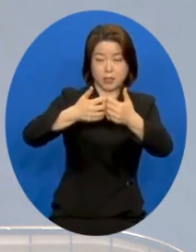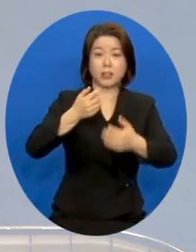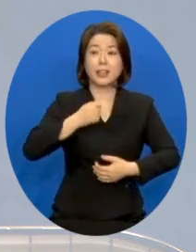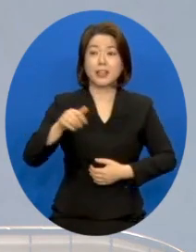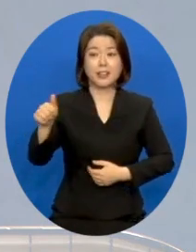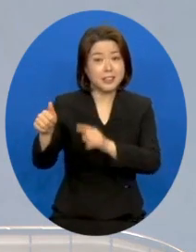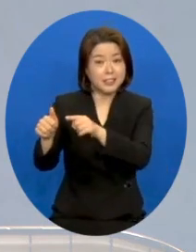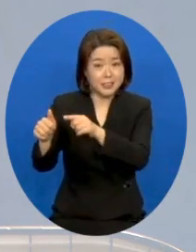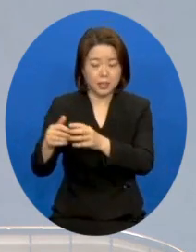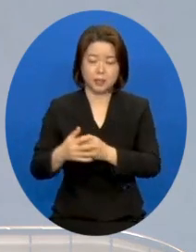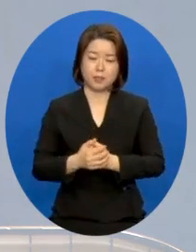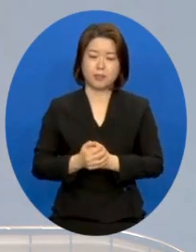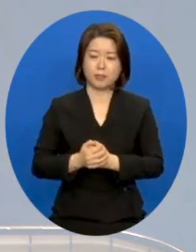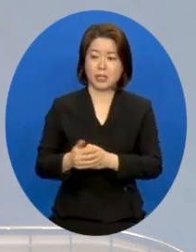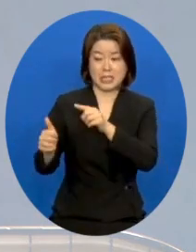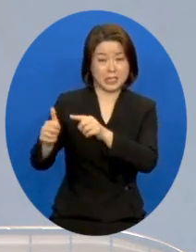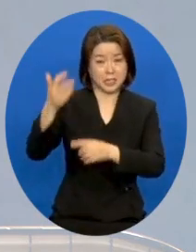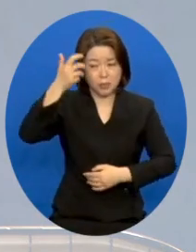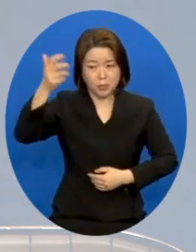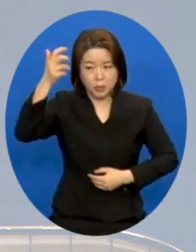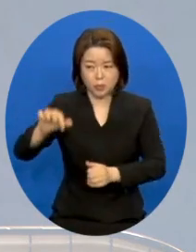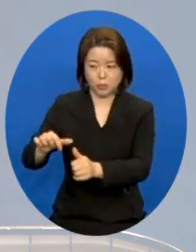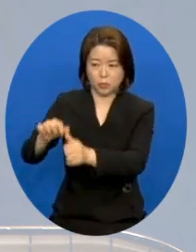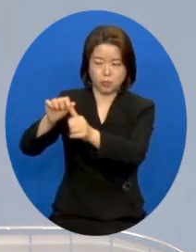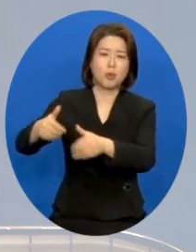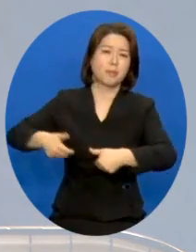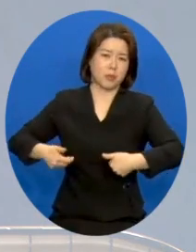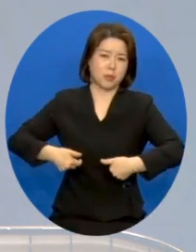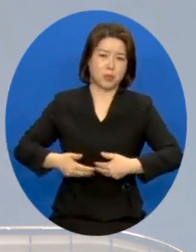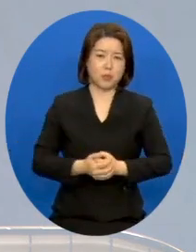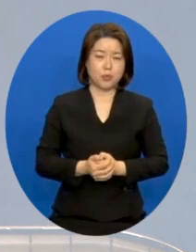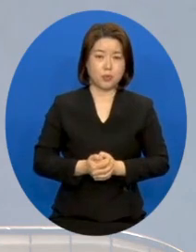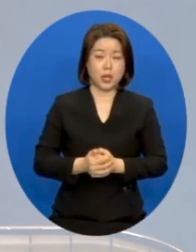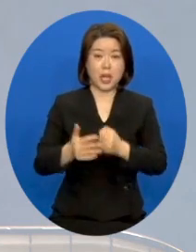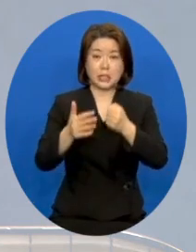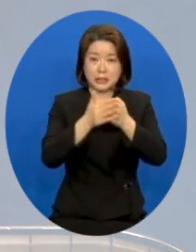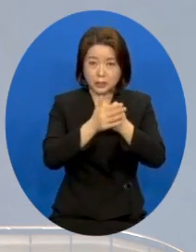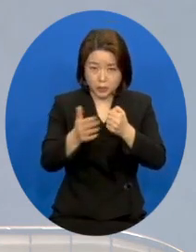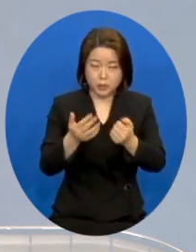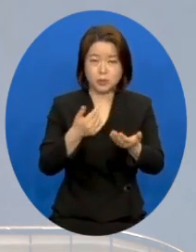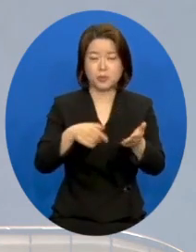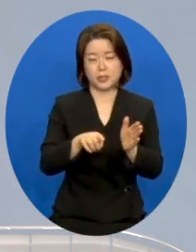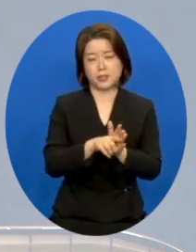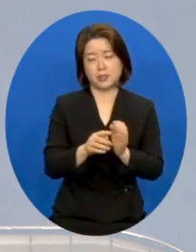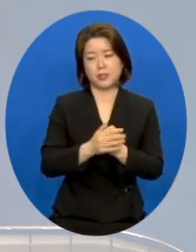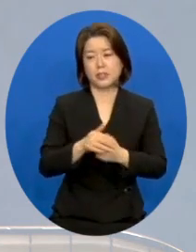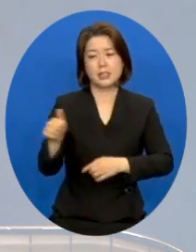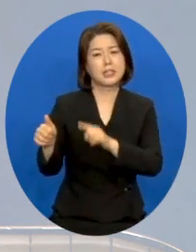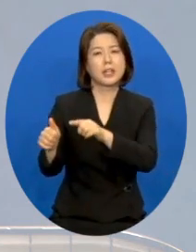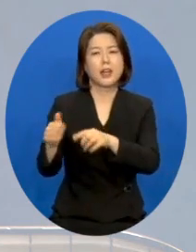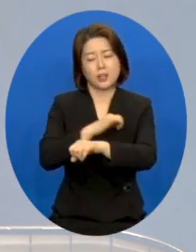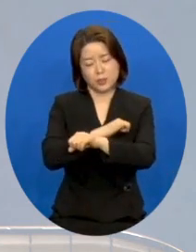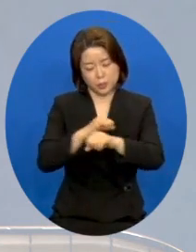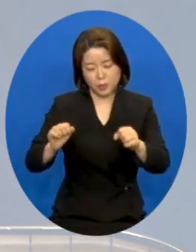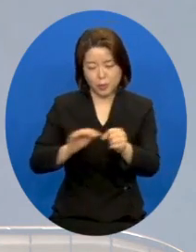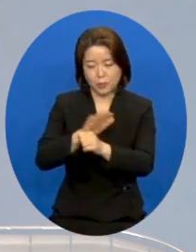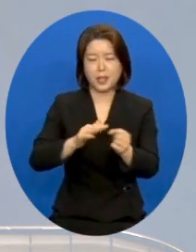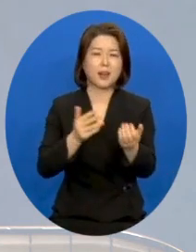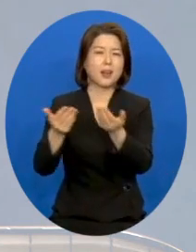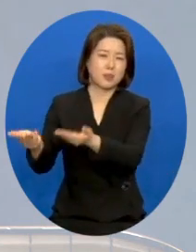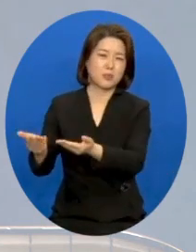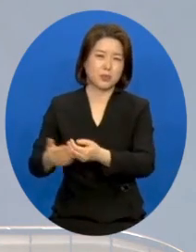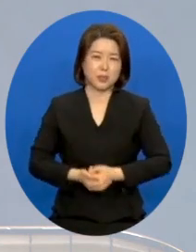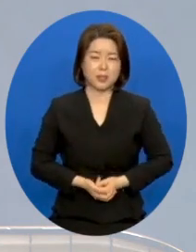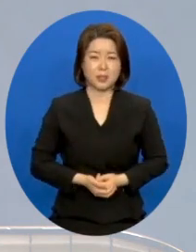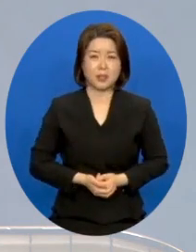그사람 이용원 도구 원 해야된다는 그러려면 이제는 용서하고 사랑하라 는 것